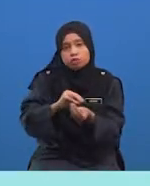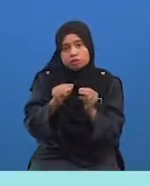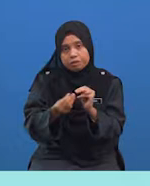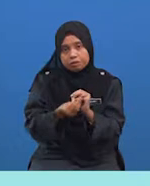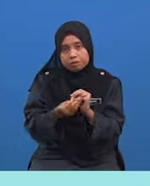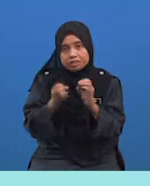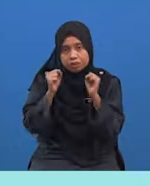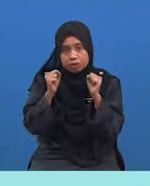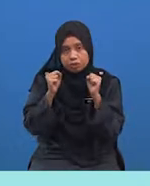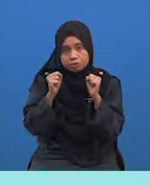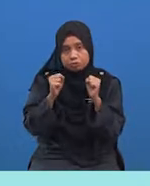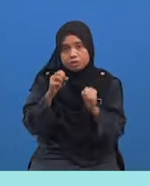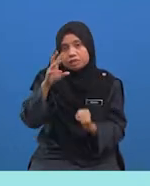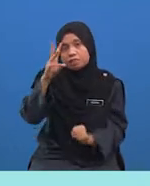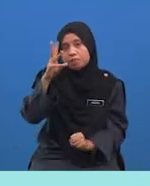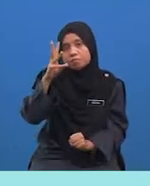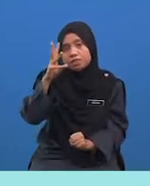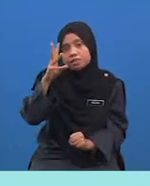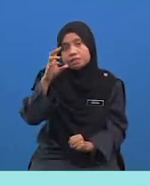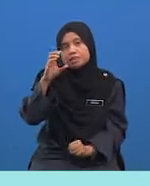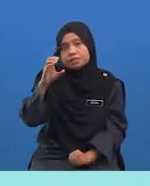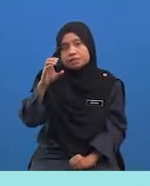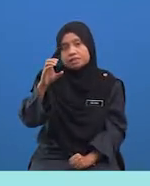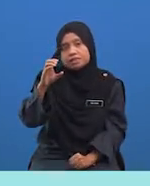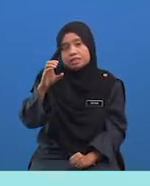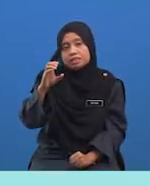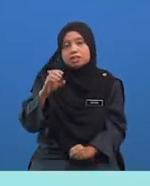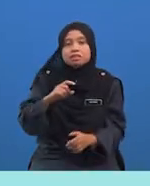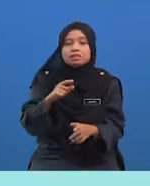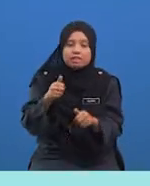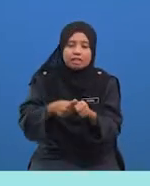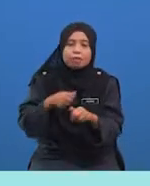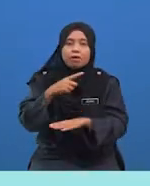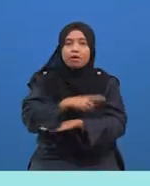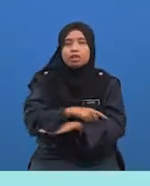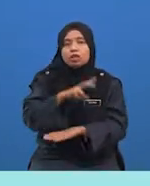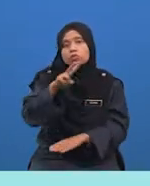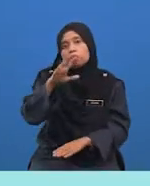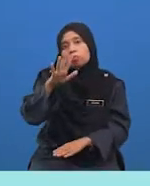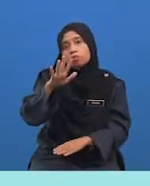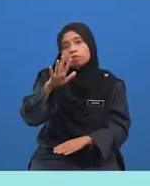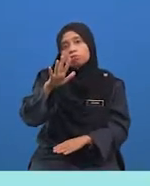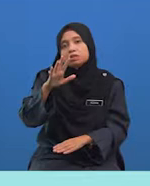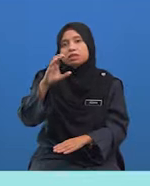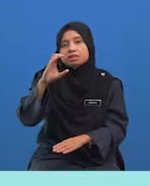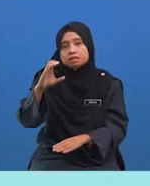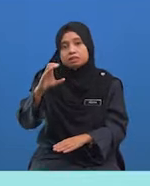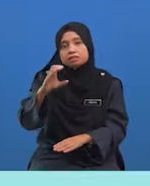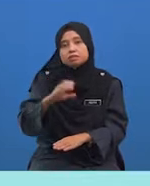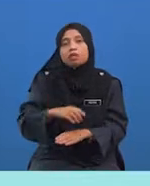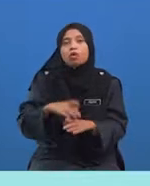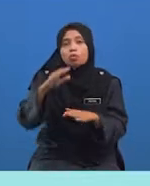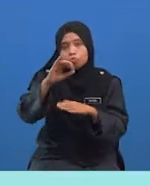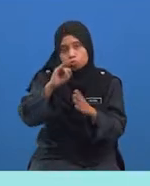iaitu 16 darjah Celsius. Julat suhu harian tinggi kira-kira 25 darjah Celsius. Jumlah